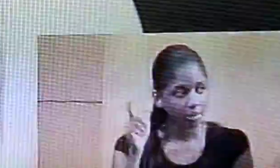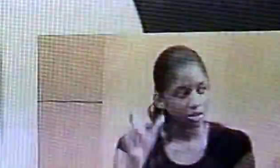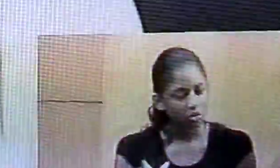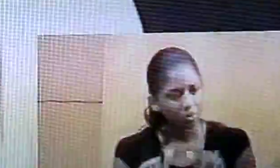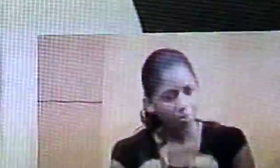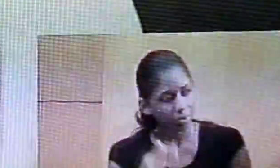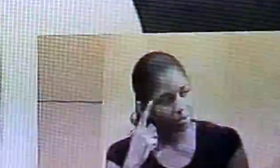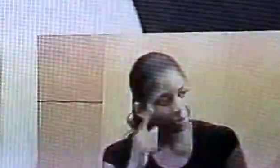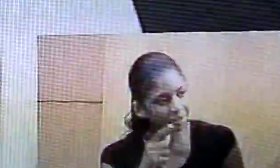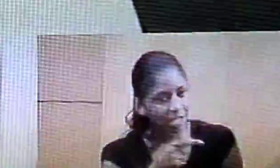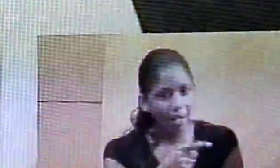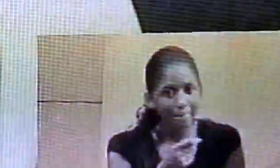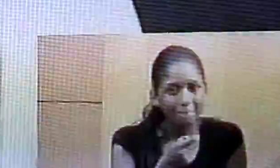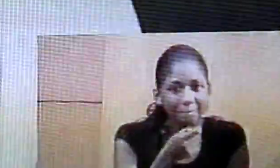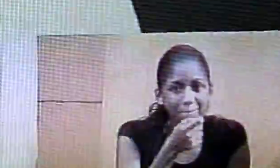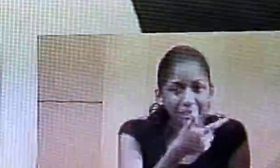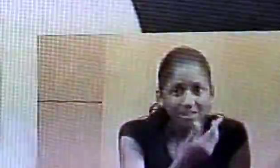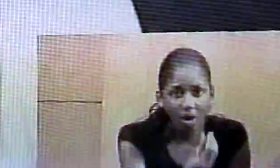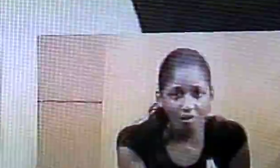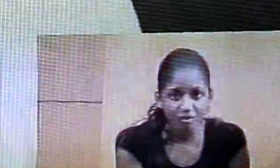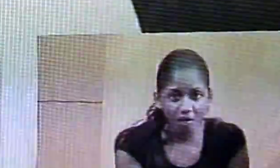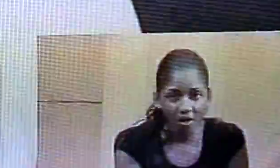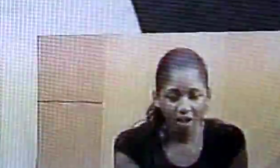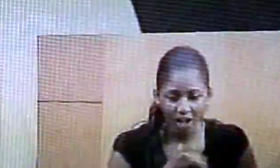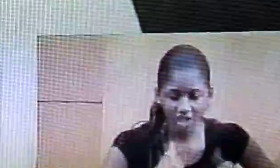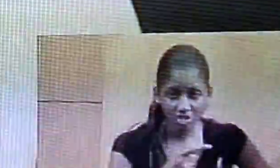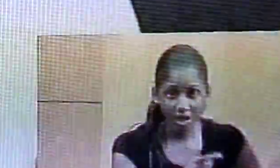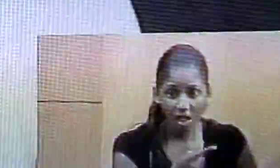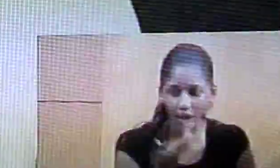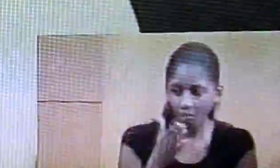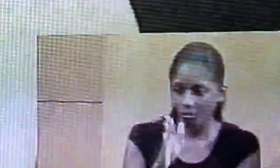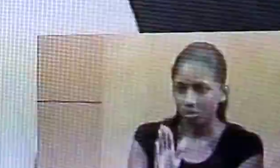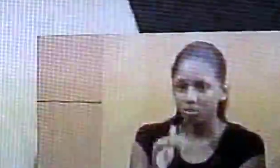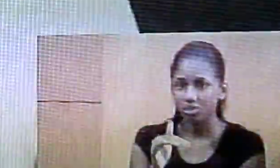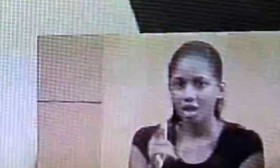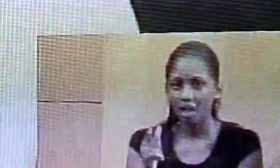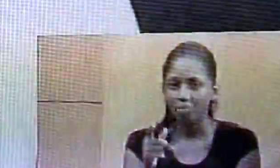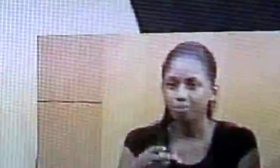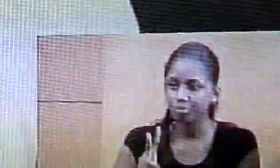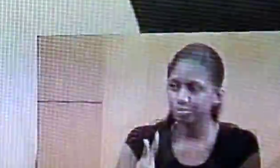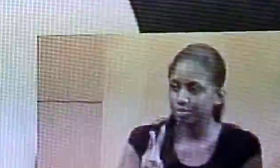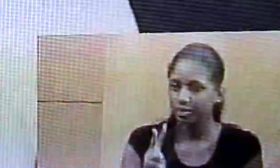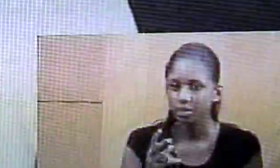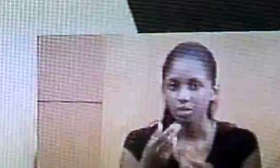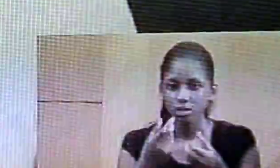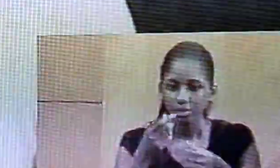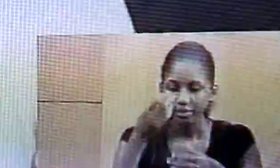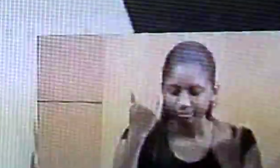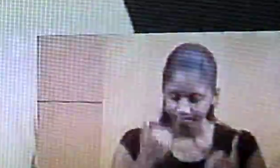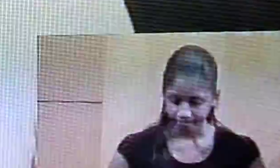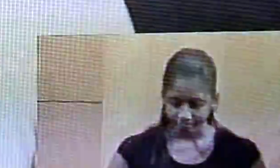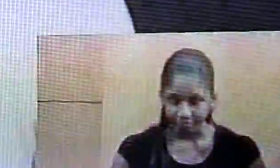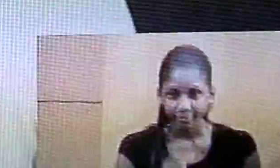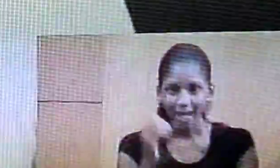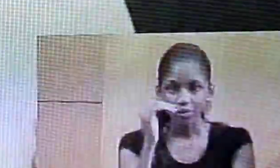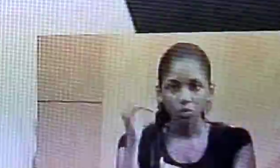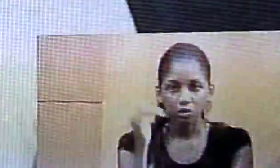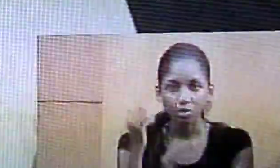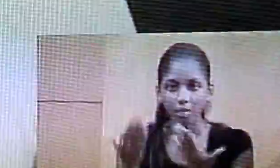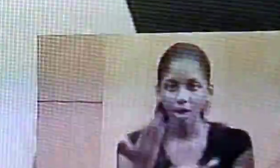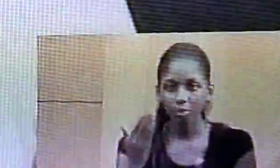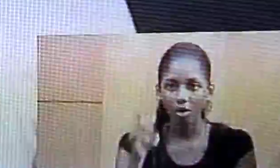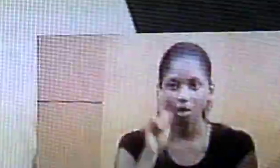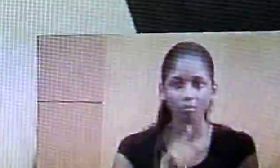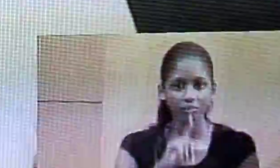étant presque encore une enfant se montre beaucoup plus mature que des femmes et des hommes politiques qui se